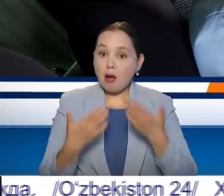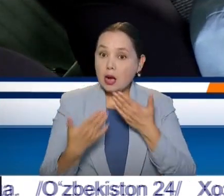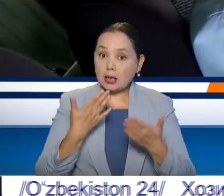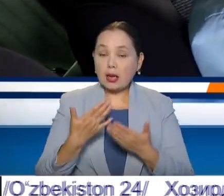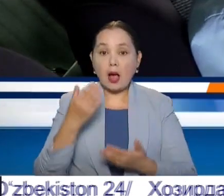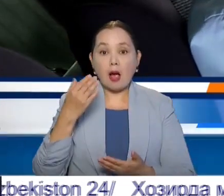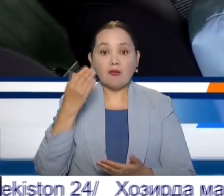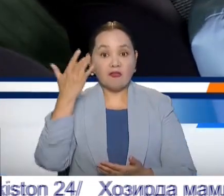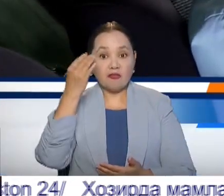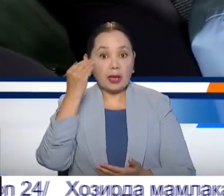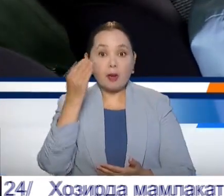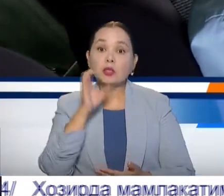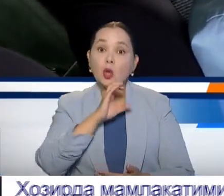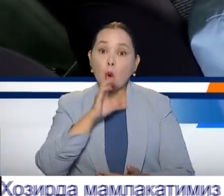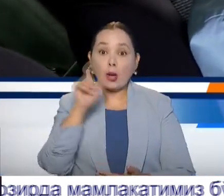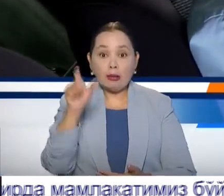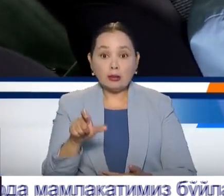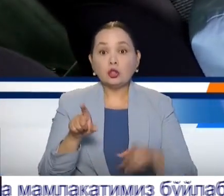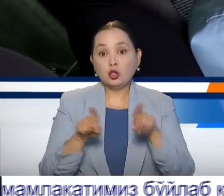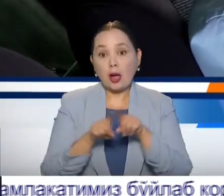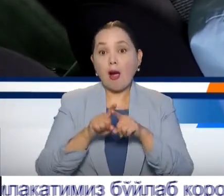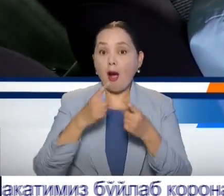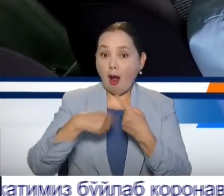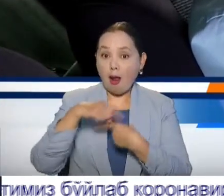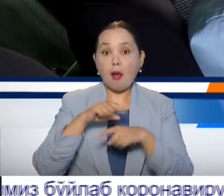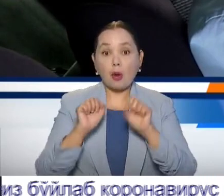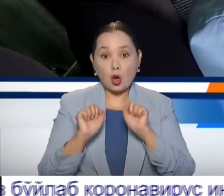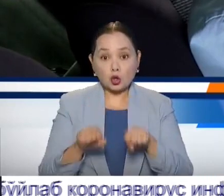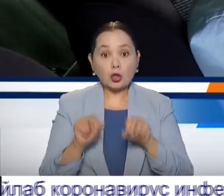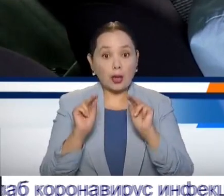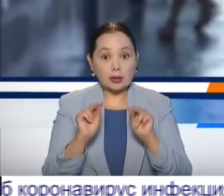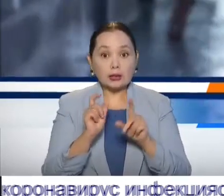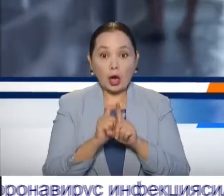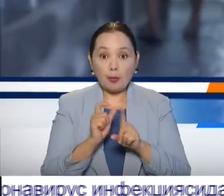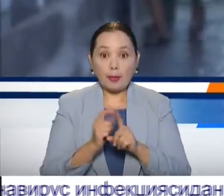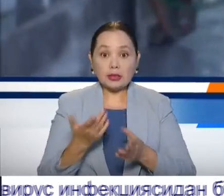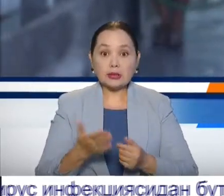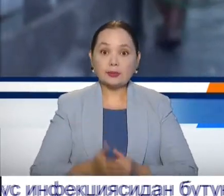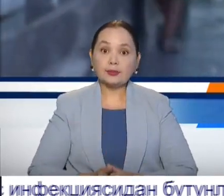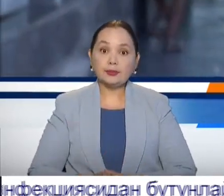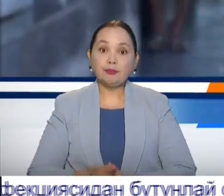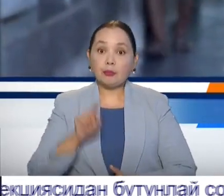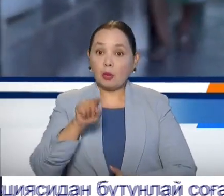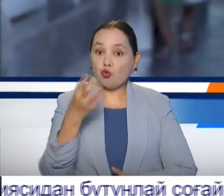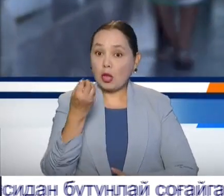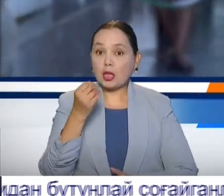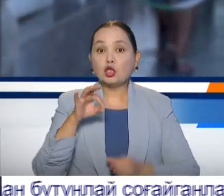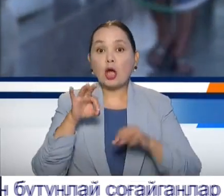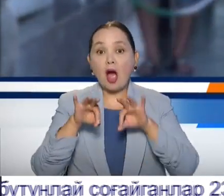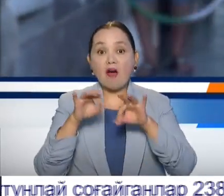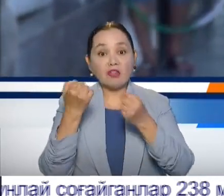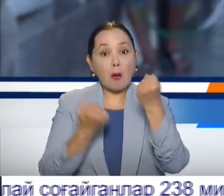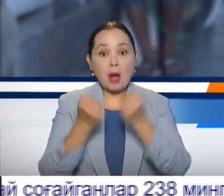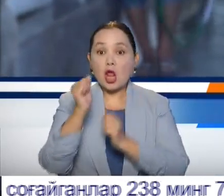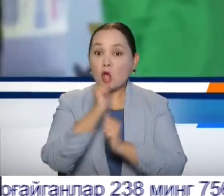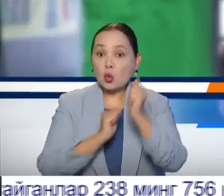fikr buzuq kimsalarning o'ljasiga ham aylanib qolishi hech gap emas. Bundan tashqari avtomobil yuvish